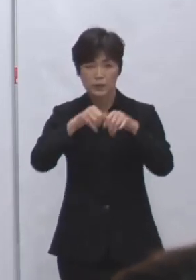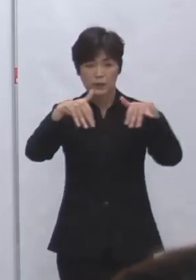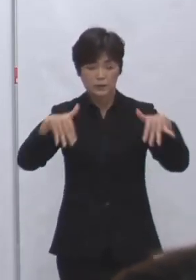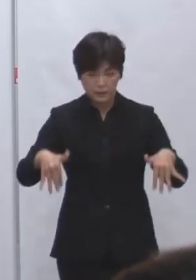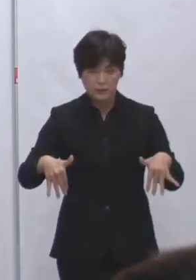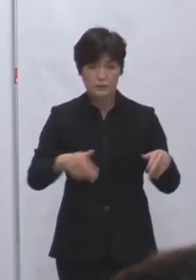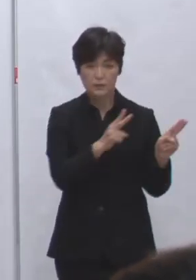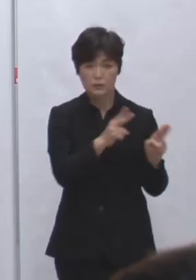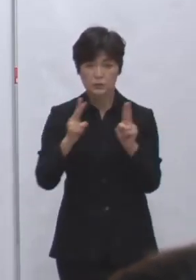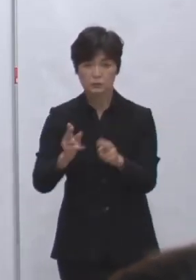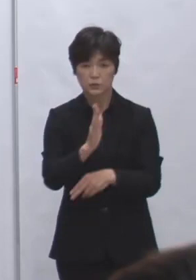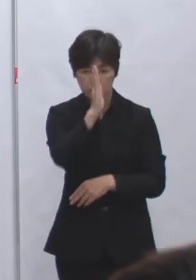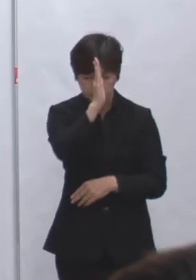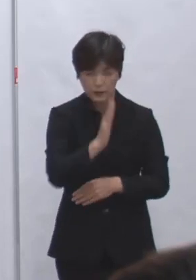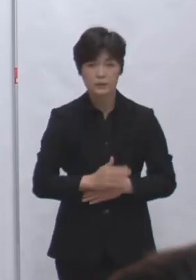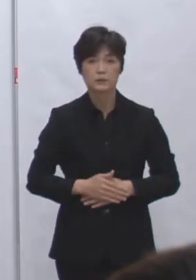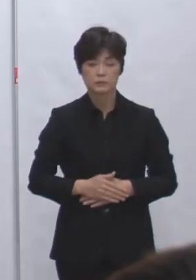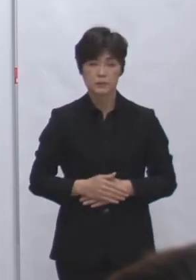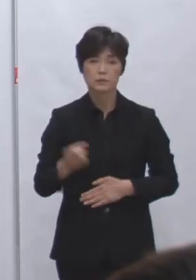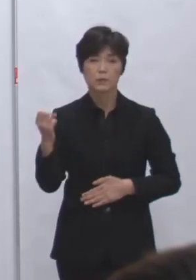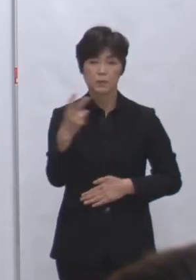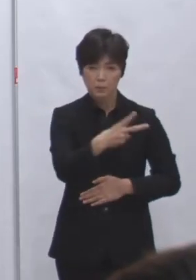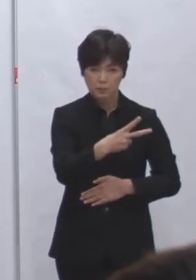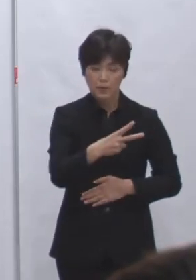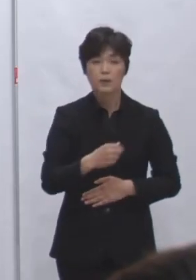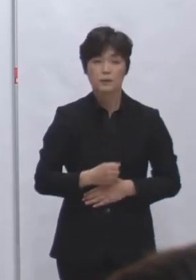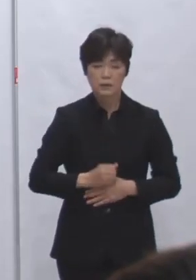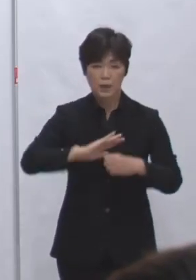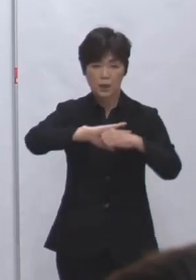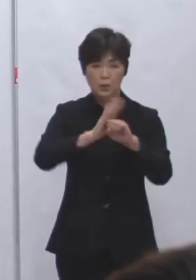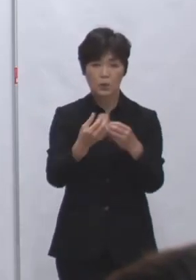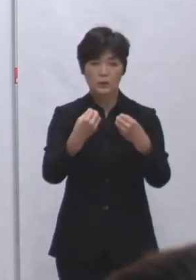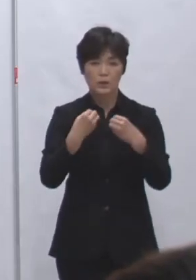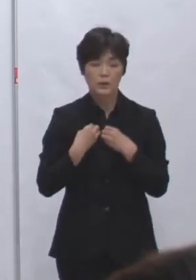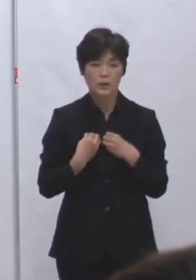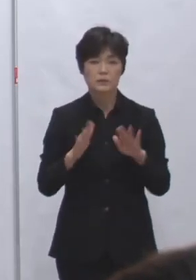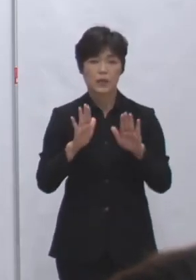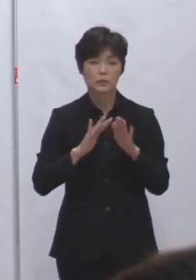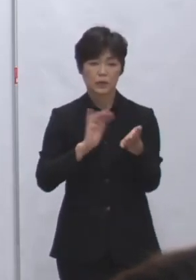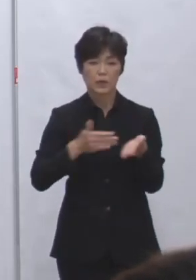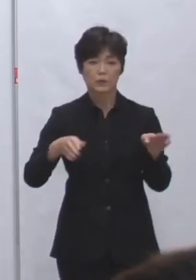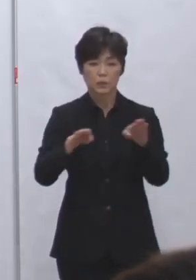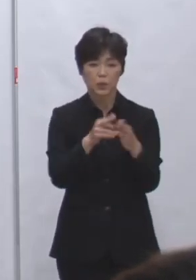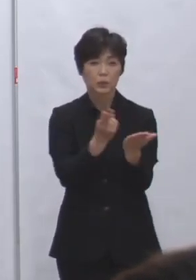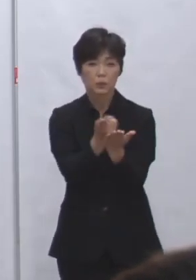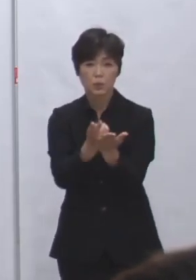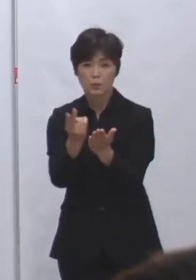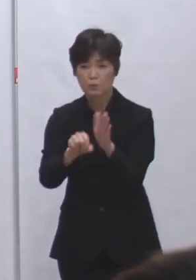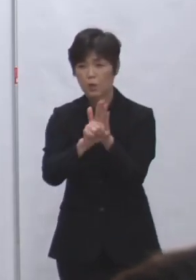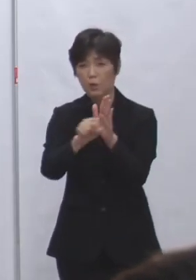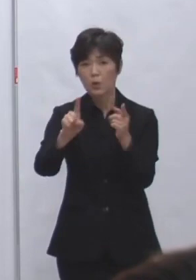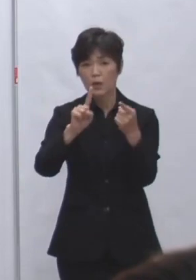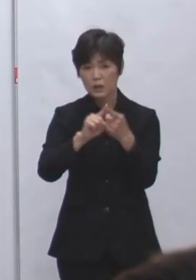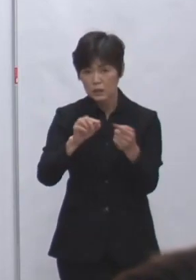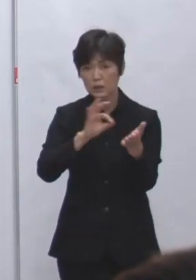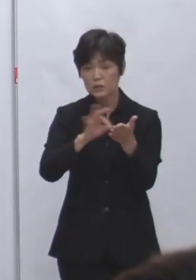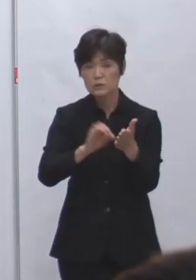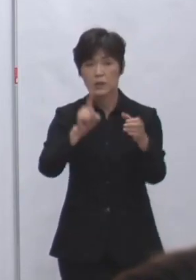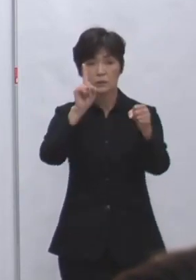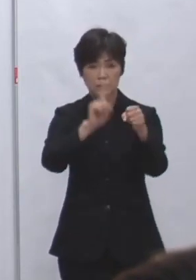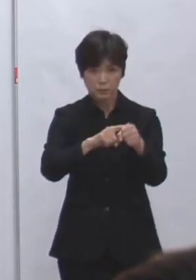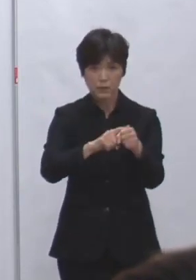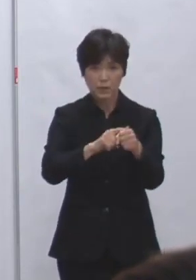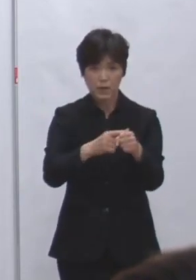備をよろしくお願いをいたします。また、限られたコロナ感染症受け入れ病院の病床を効果的に運用するため